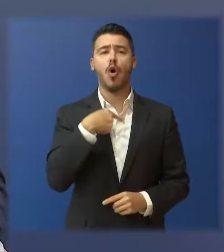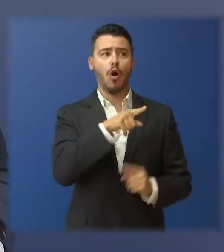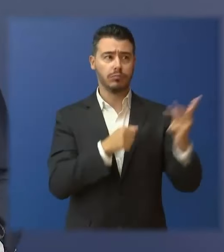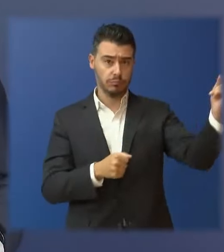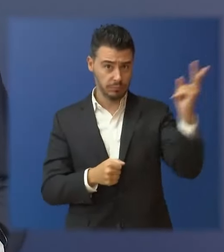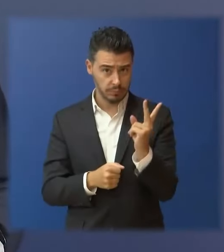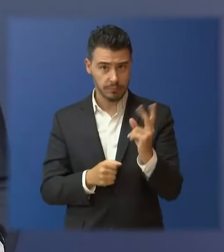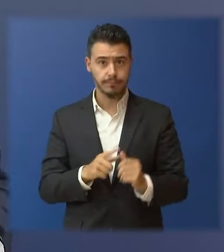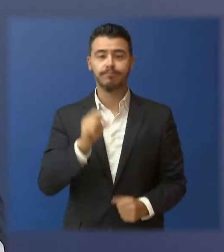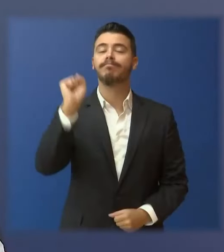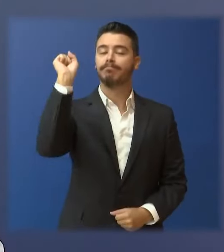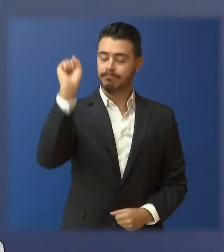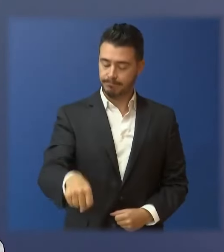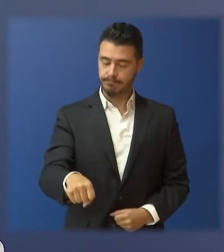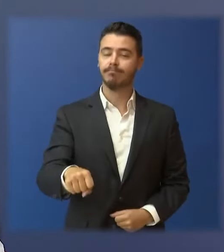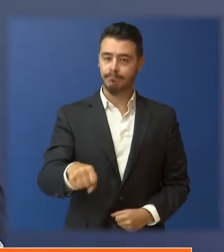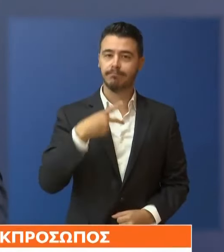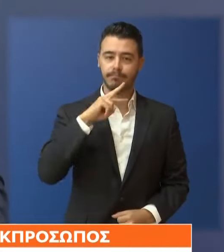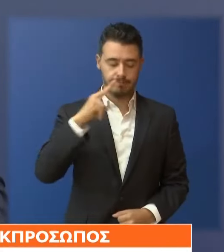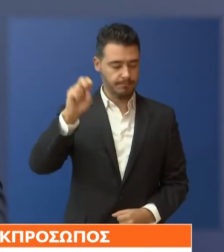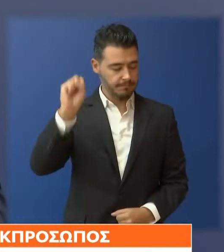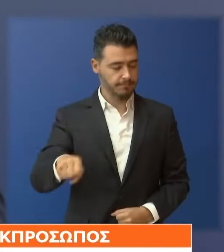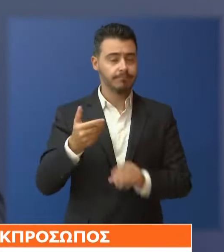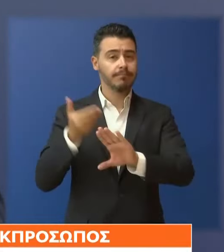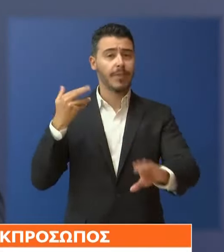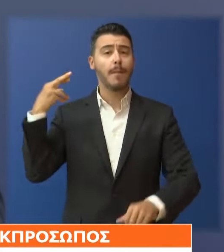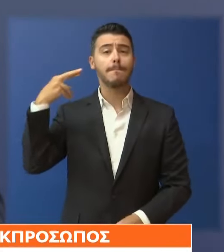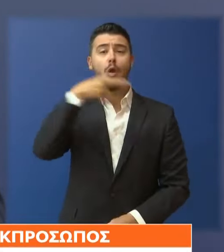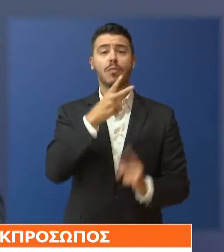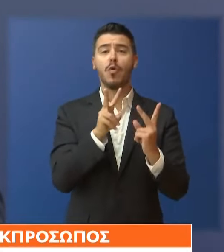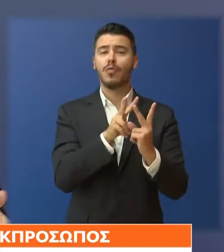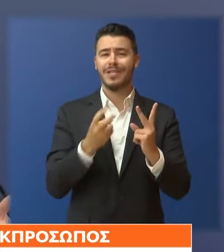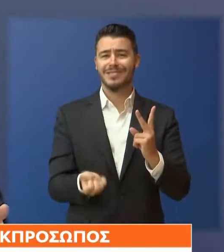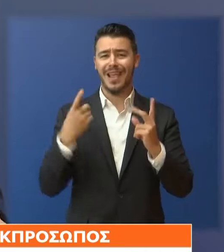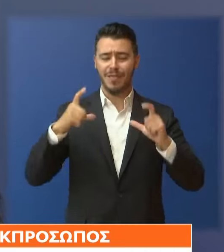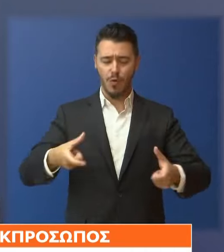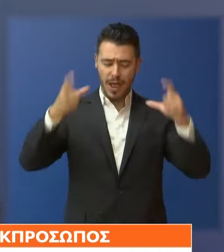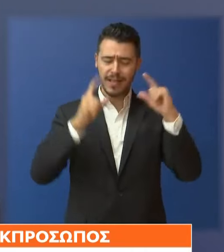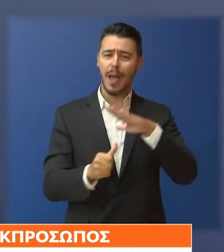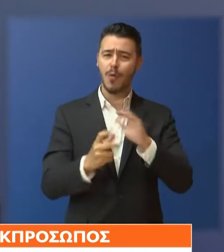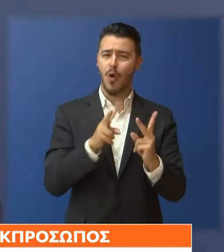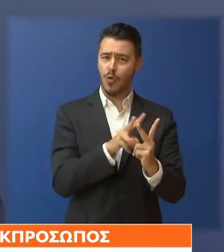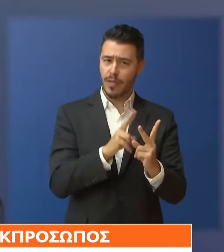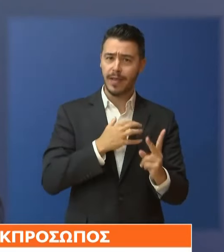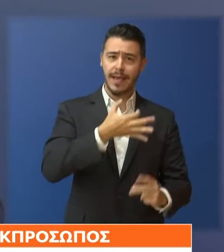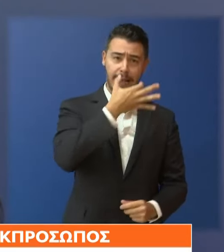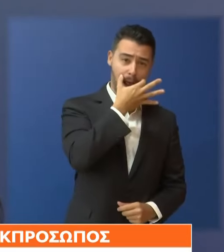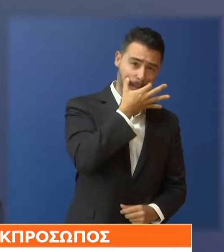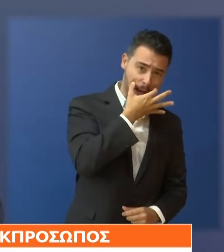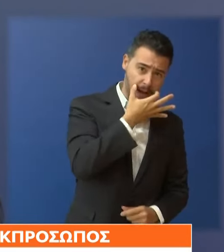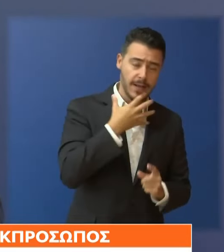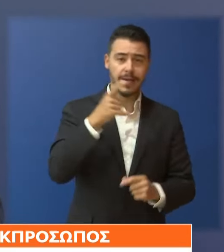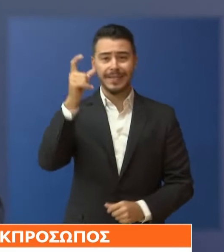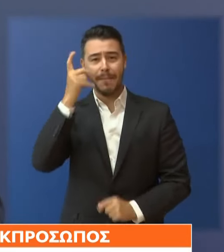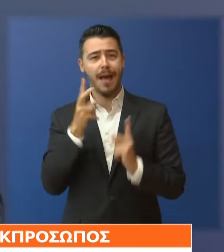πράγματι επικοινώνησε ο πρωθυπουργός με τους πρώην προέδρους της νέας δημοκρατίας και πρώην πρωθυπουργούς της χώρας τον κύριο κώστα καραμανλή και τον κύριο